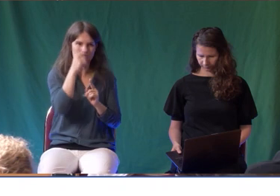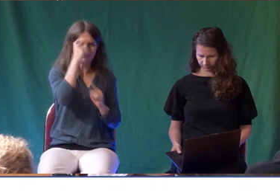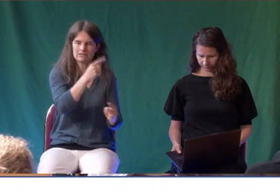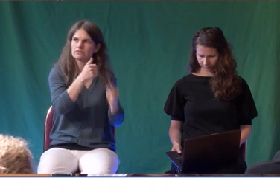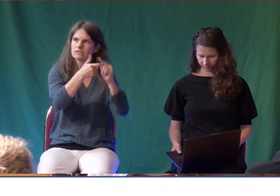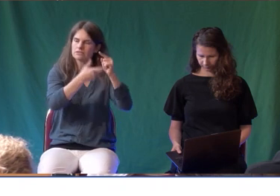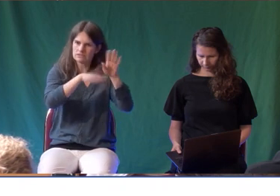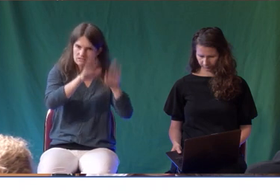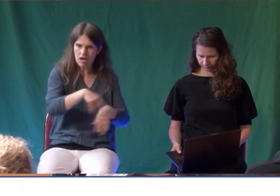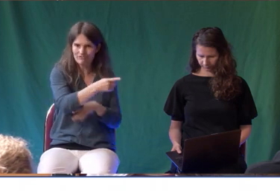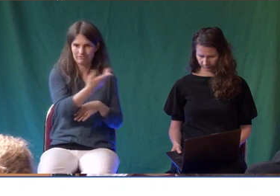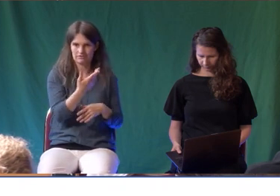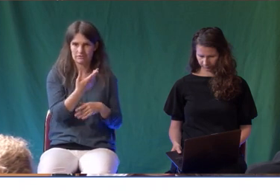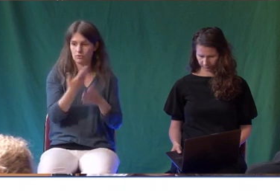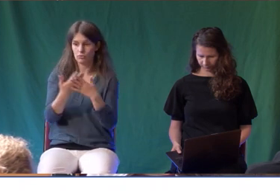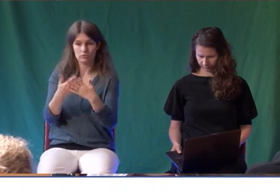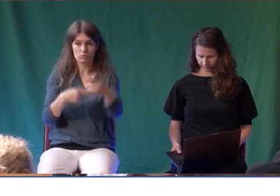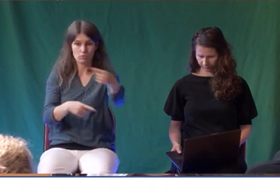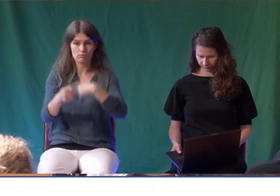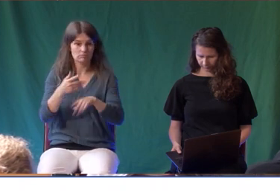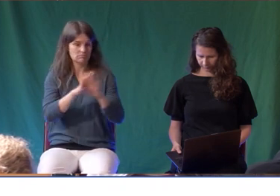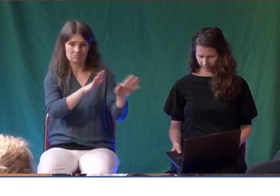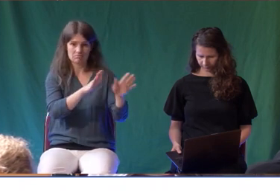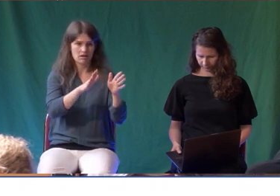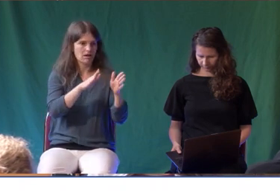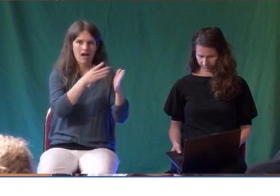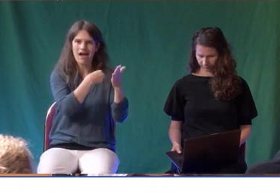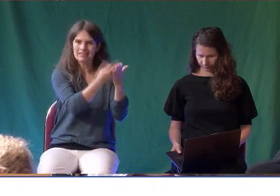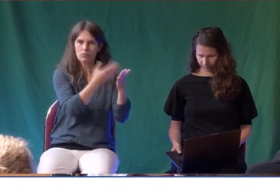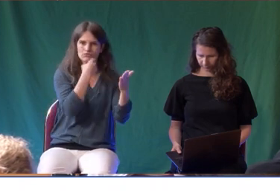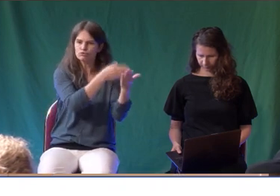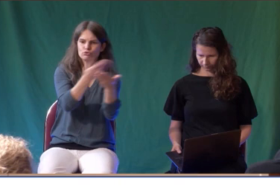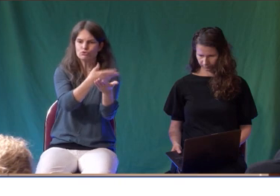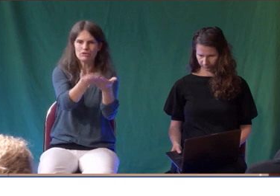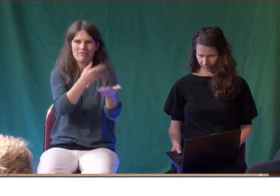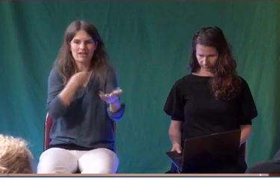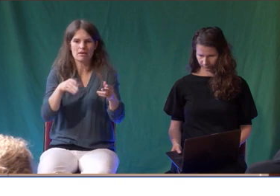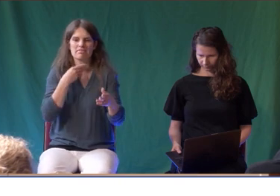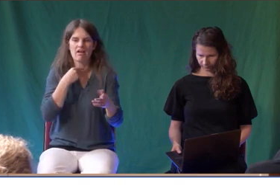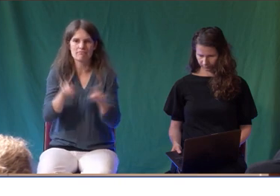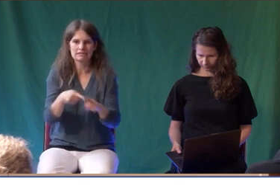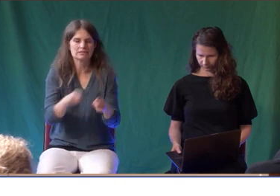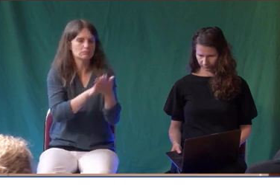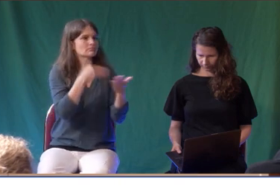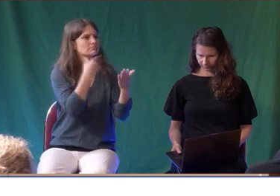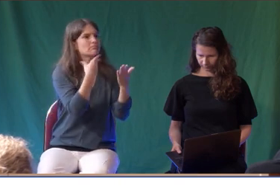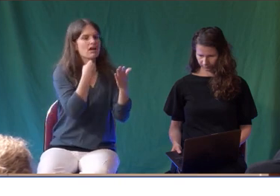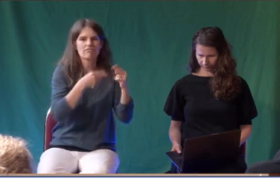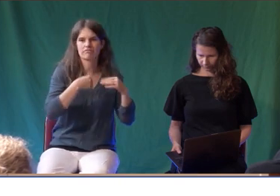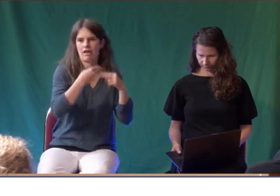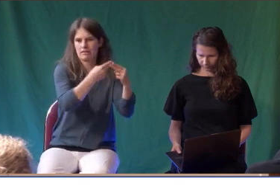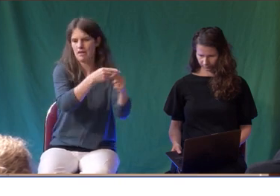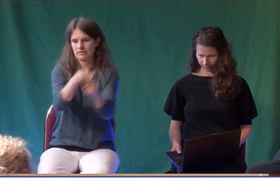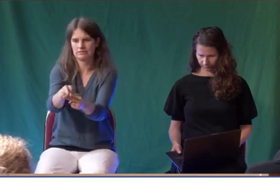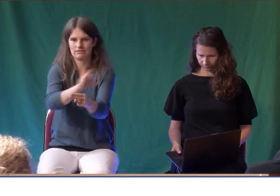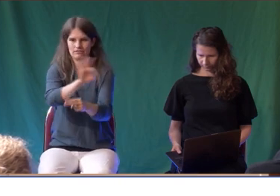und bei der Entwicklung von bedarfsgerechten angeboten so haben wir Kollegen aus Sachsen unterstützt bei einer Konzeptentwicklung für